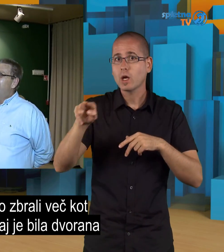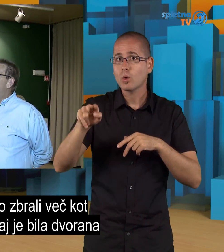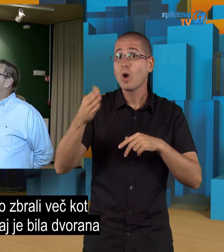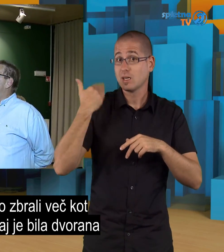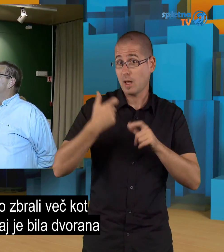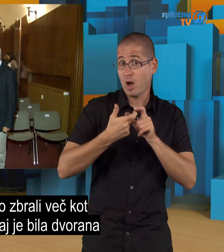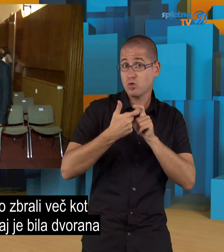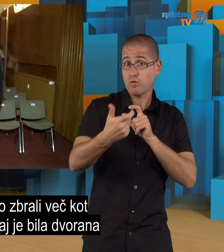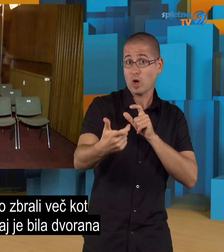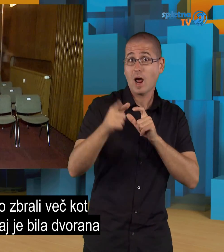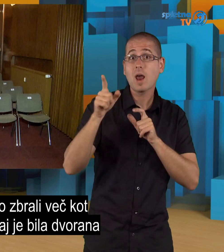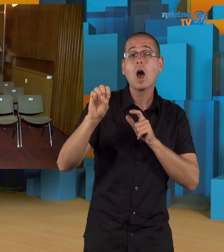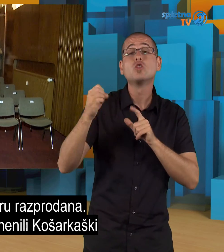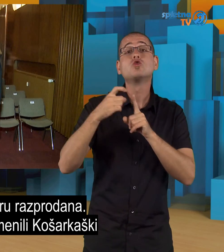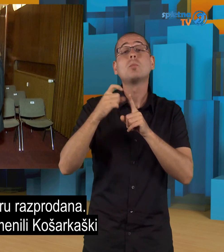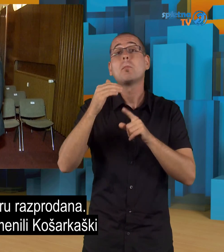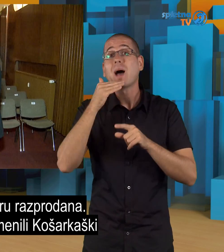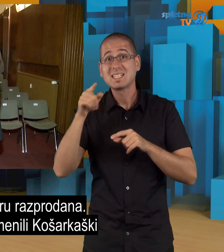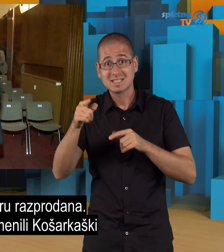dvorana v Špas teatru razprodana.